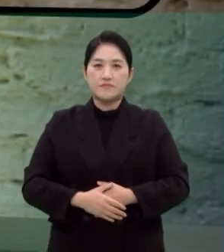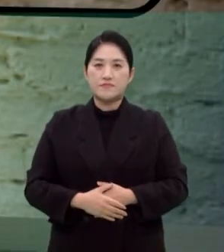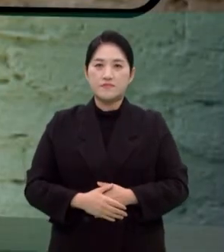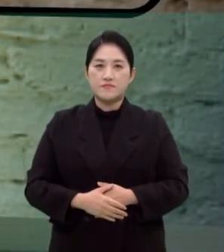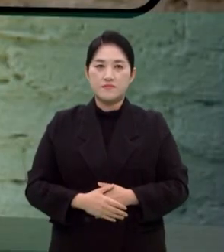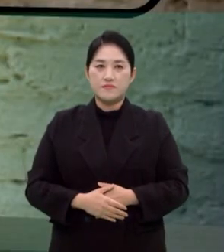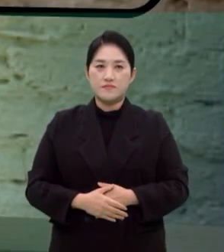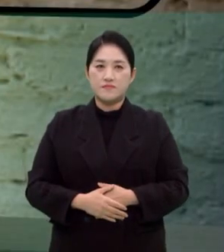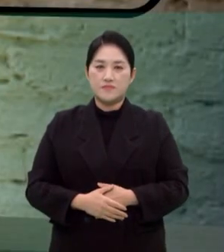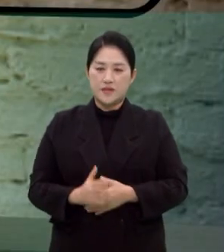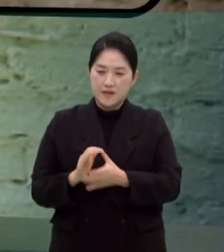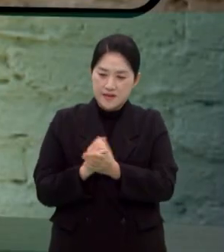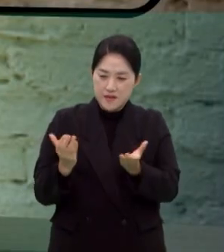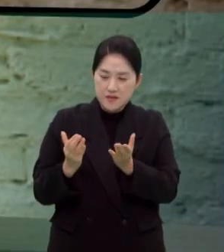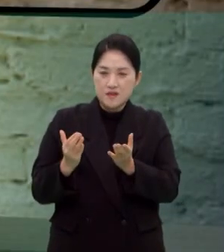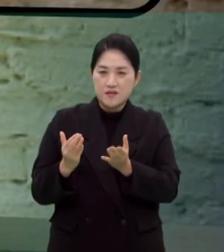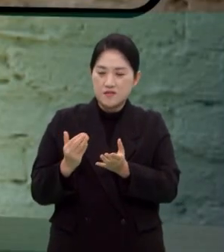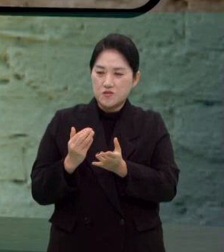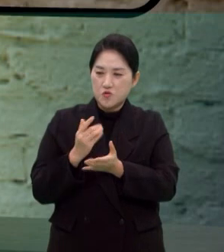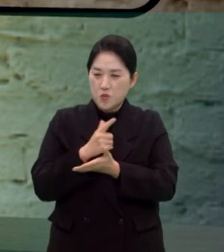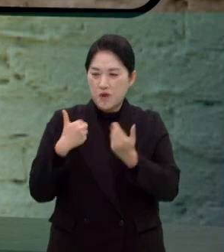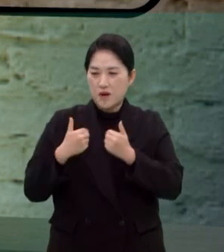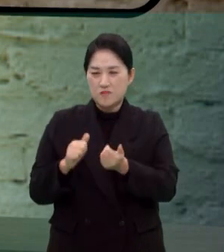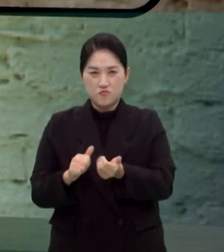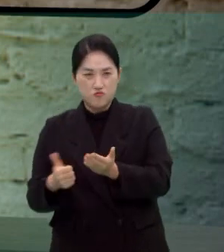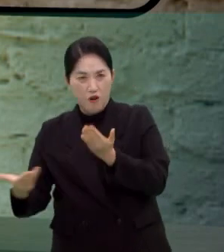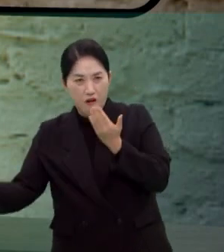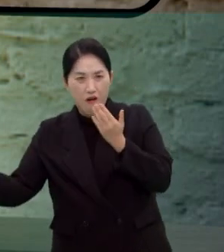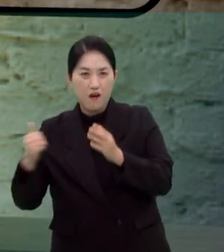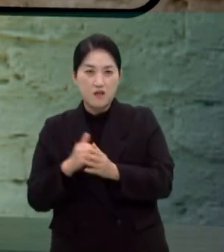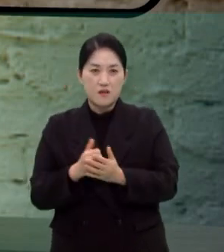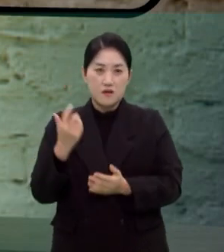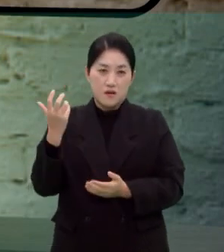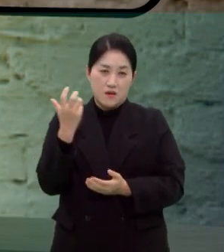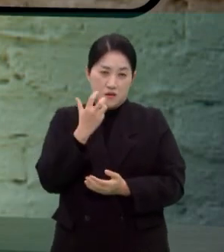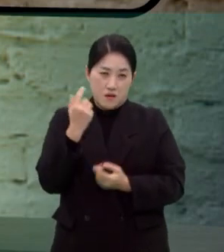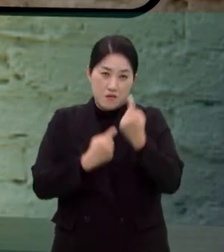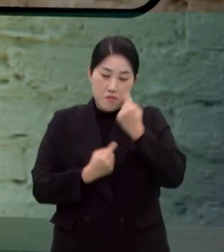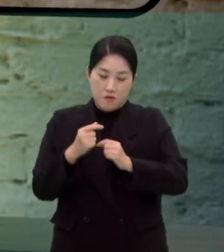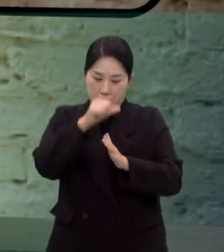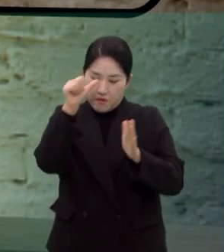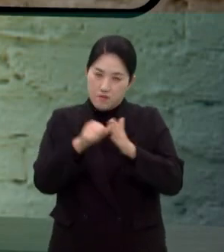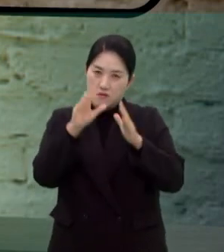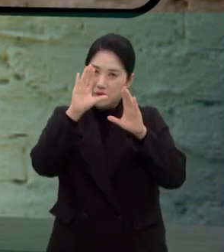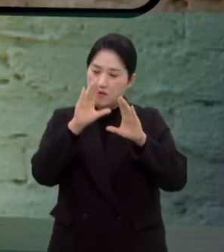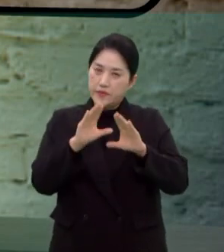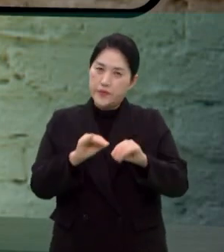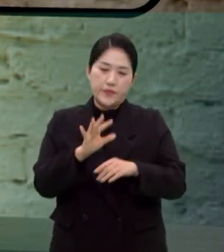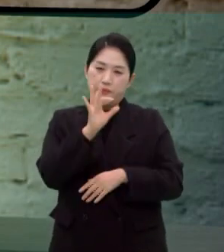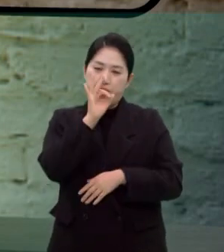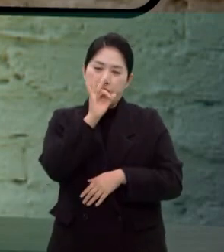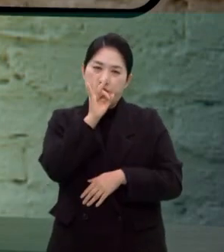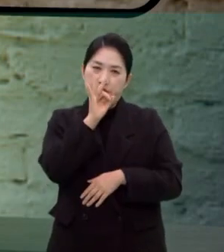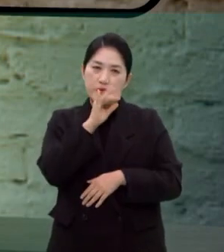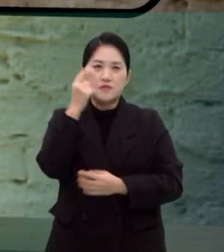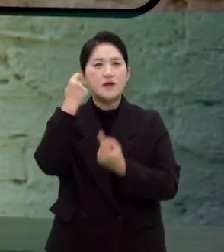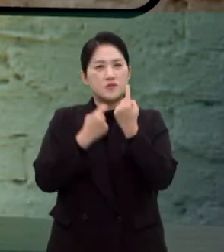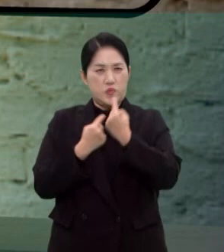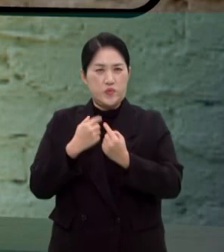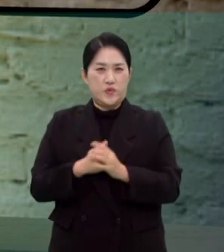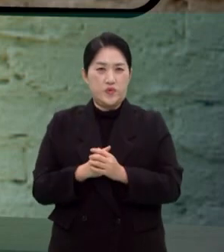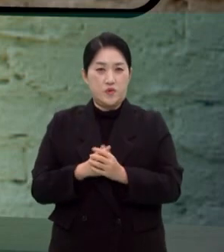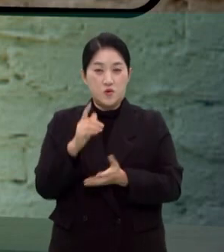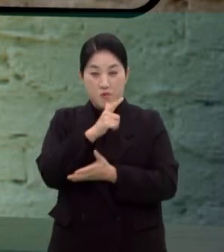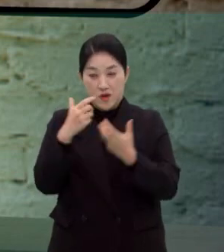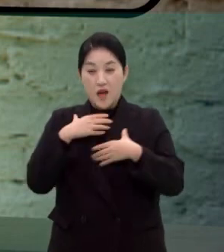동료를 잃은 아픔은 평생 치유되지 않는 트라우마입니다. 소방관의 안전을 지킬 수